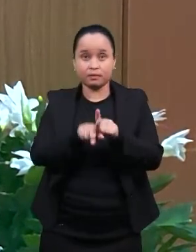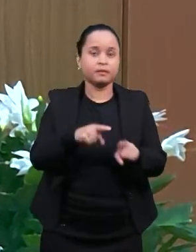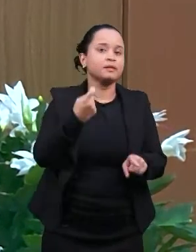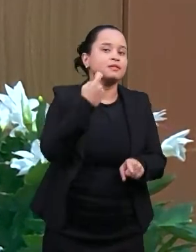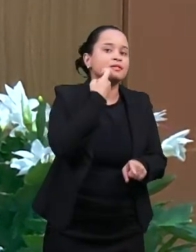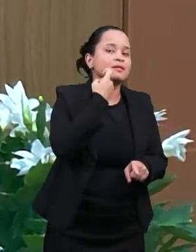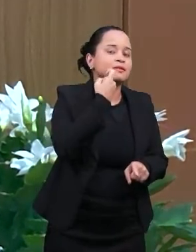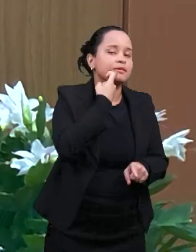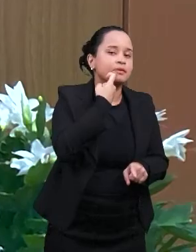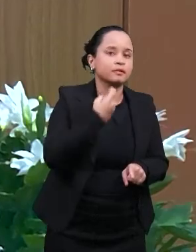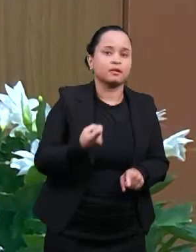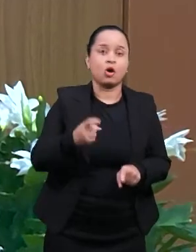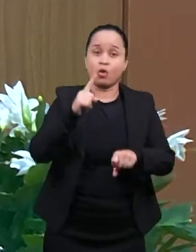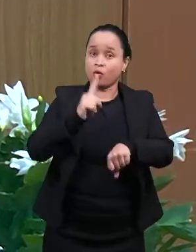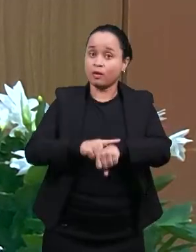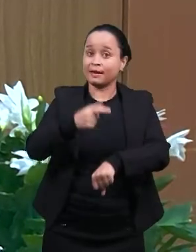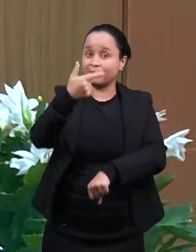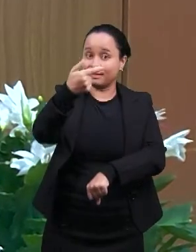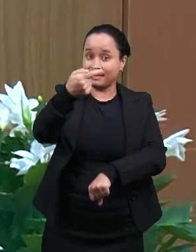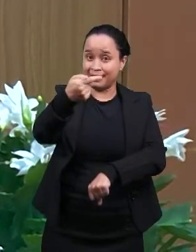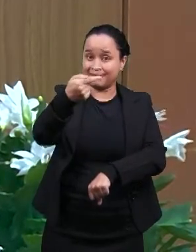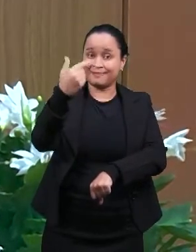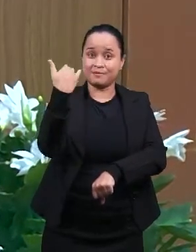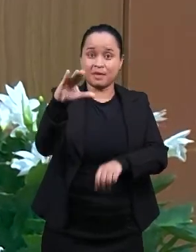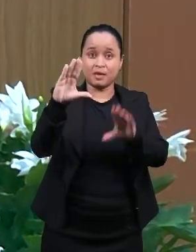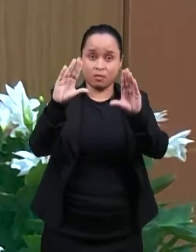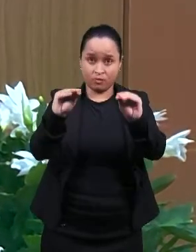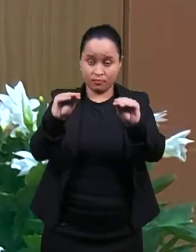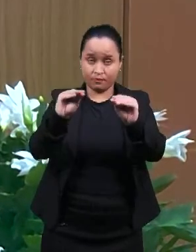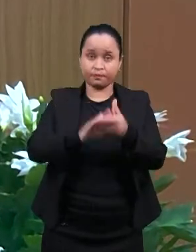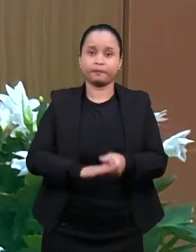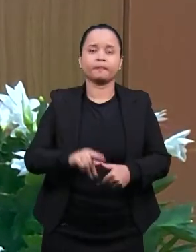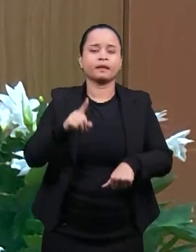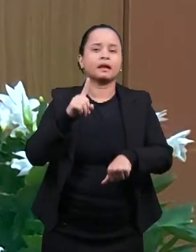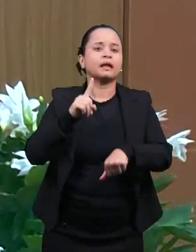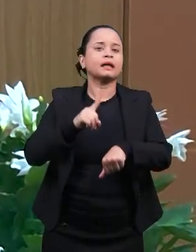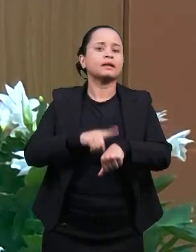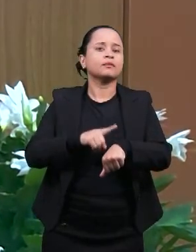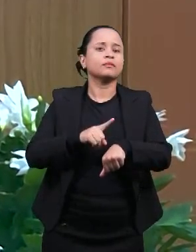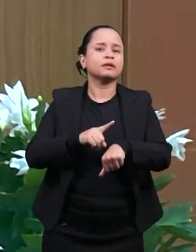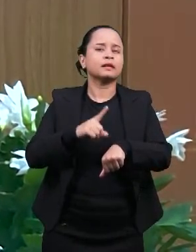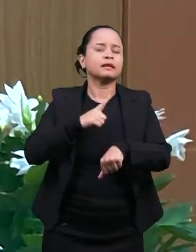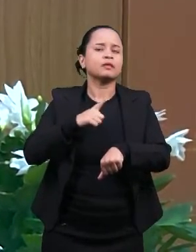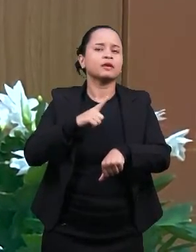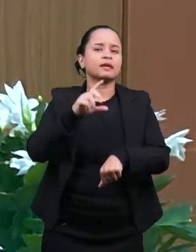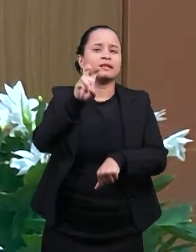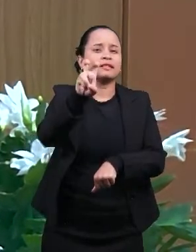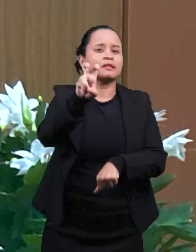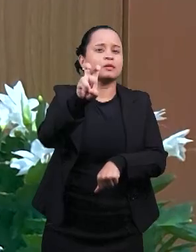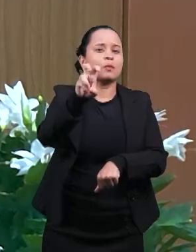транслируется в 7:30 вечера. У нас 5 минут